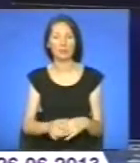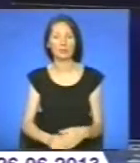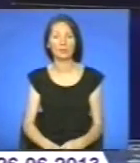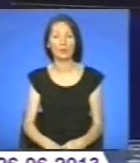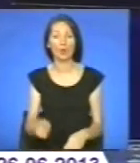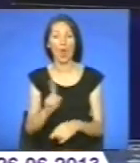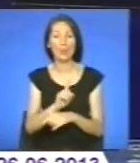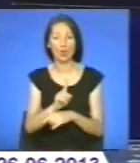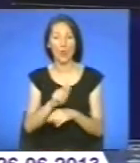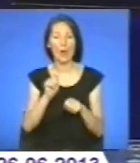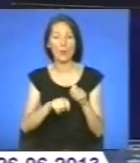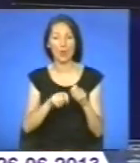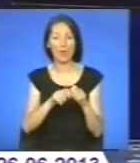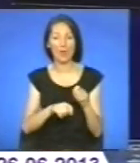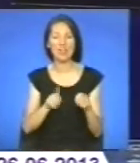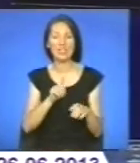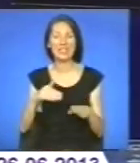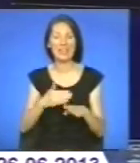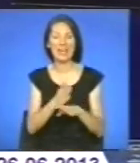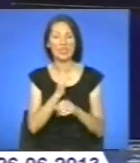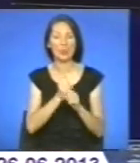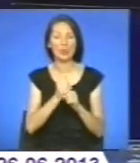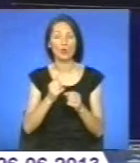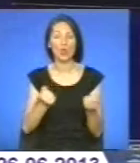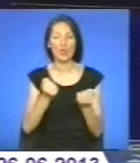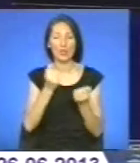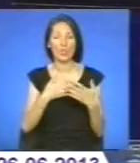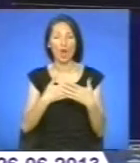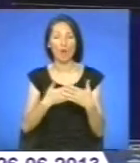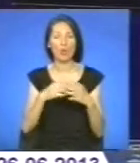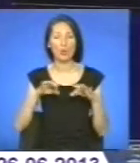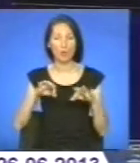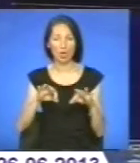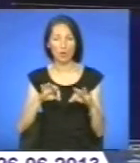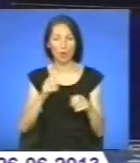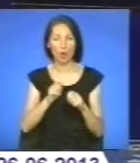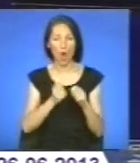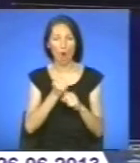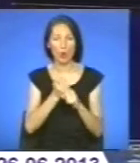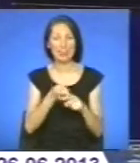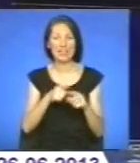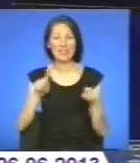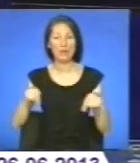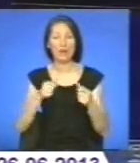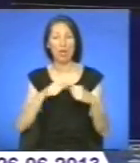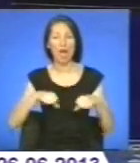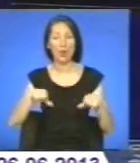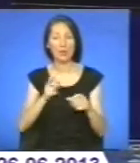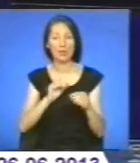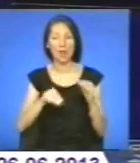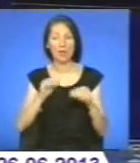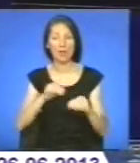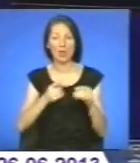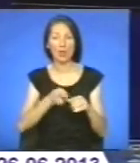У Тернополі перевіряють, чи якісно працюють водії громадського транспорту. Робить це створена комісія, до складу якої